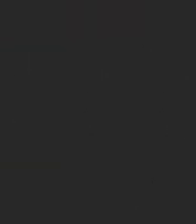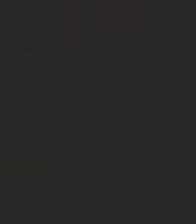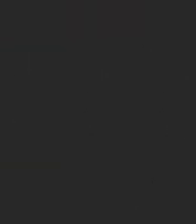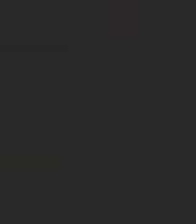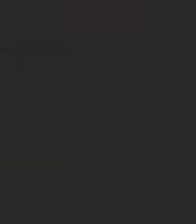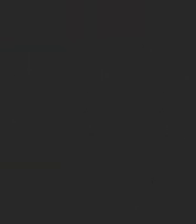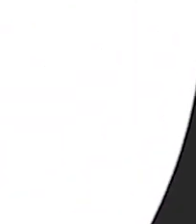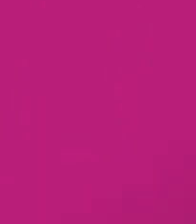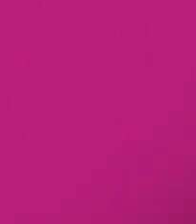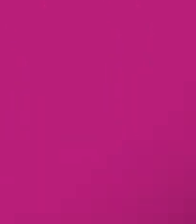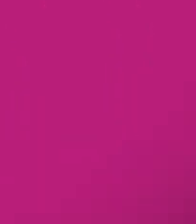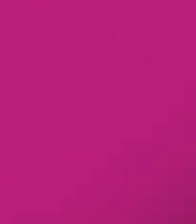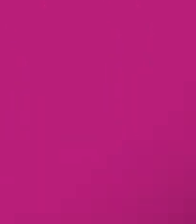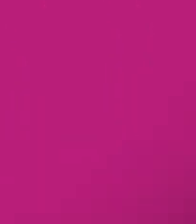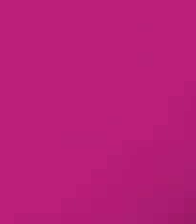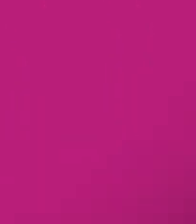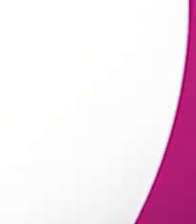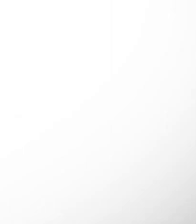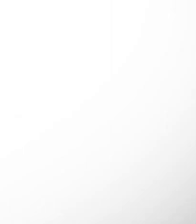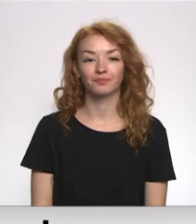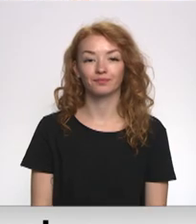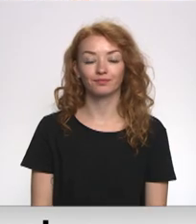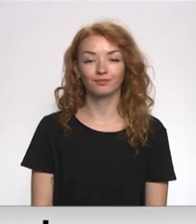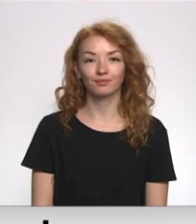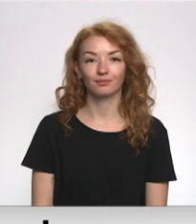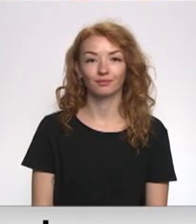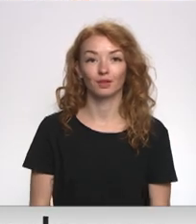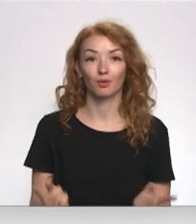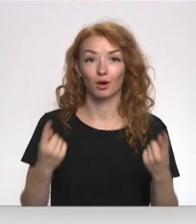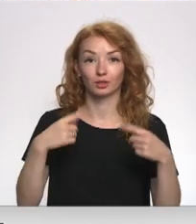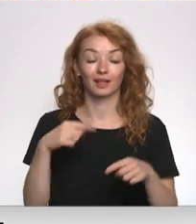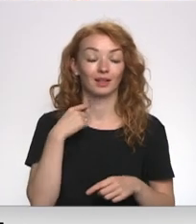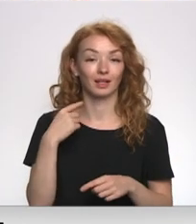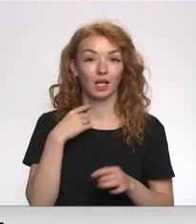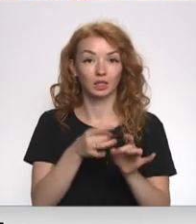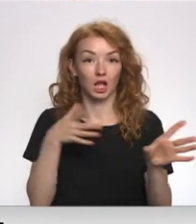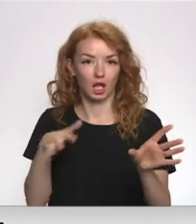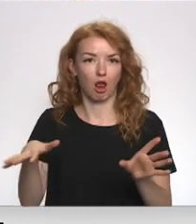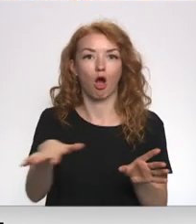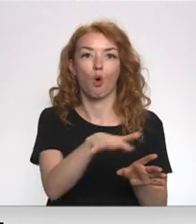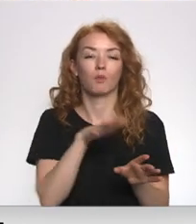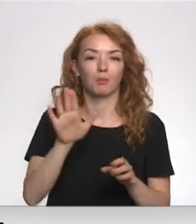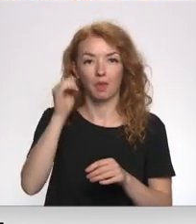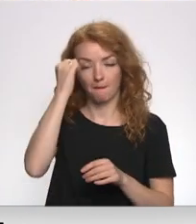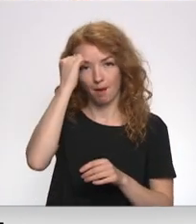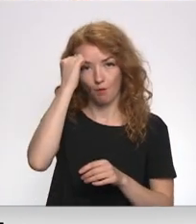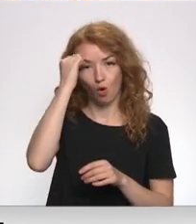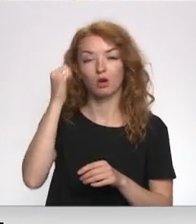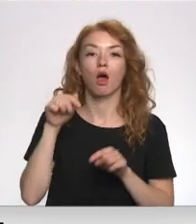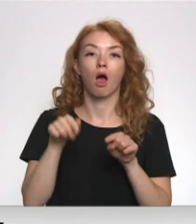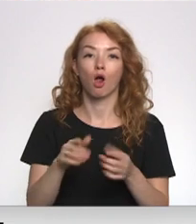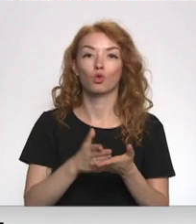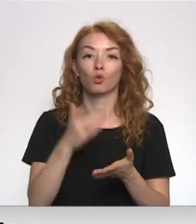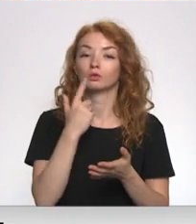Re, viss ēters ir te! Bet pašlaik Rīgā Strēlnieku laukumā pie memoriāla vēstures taktīla